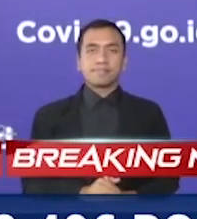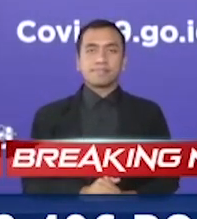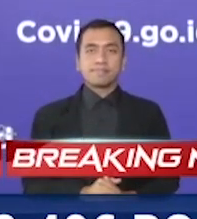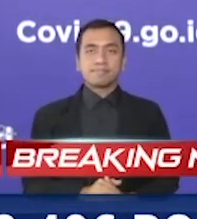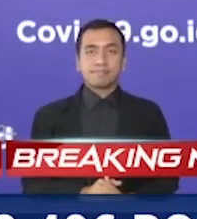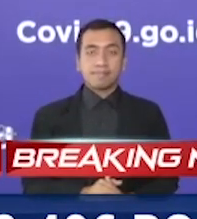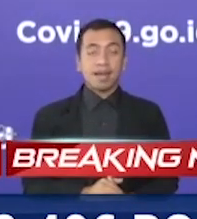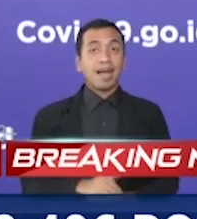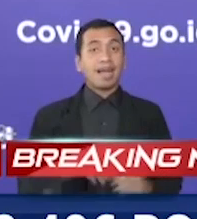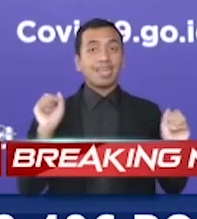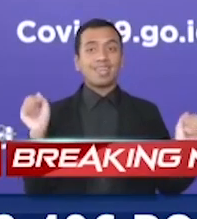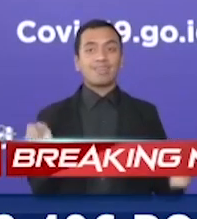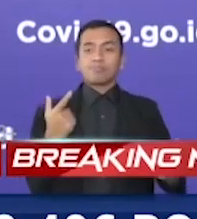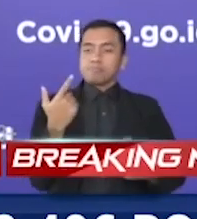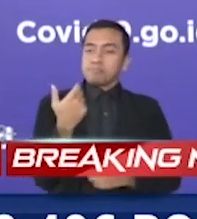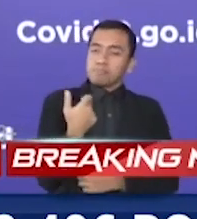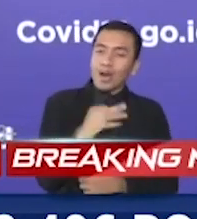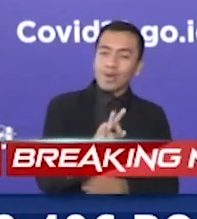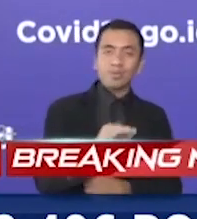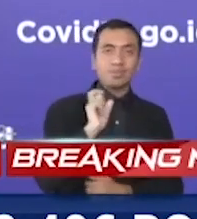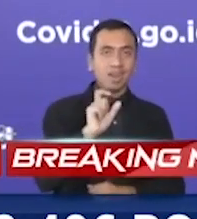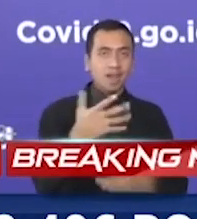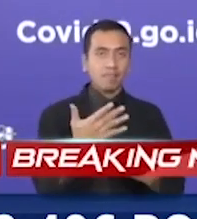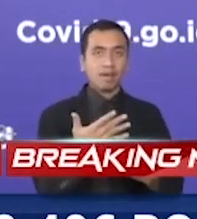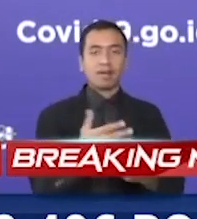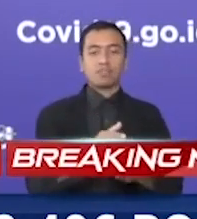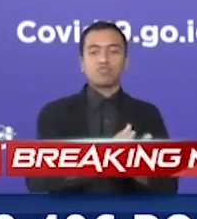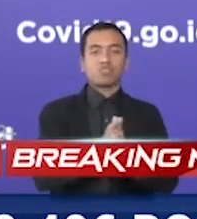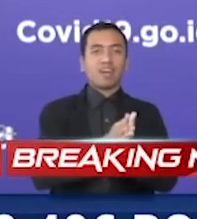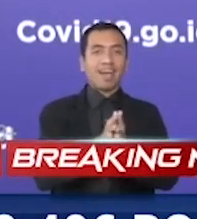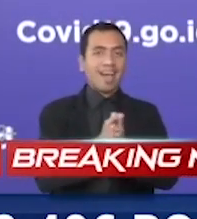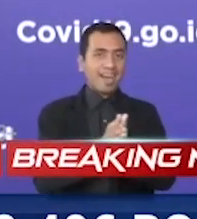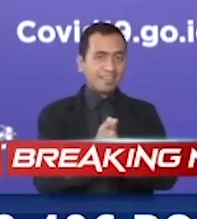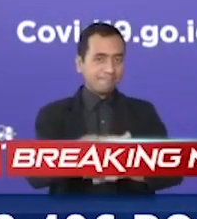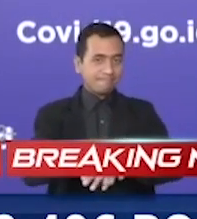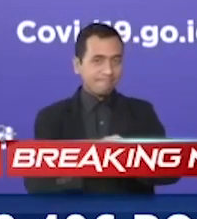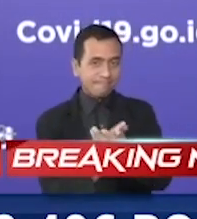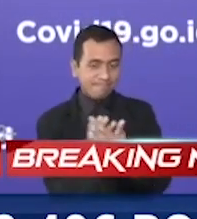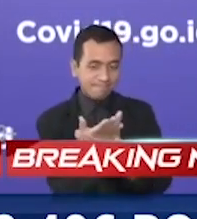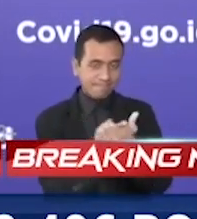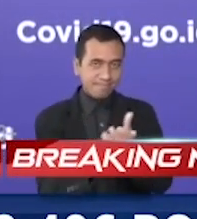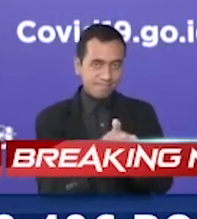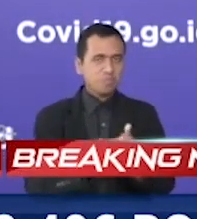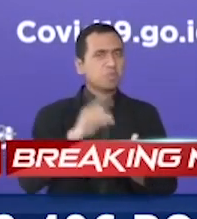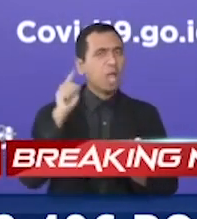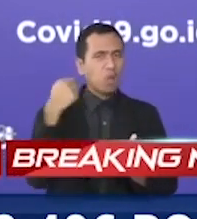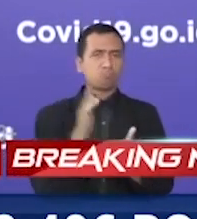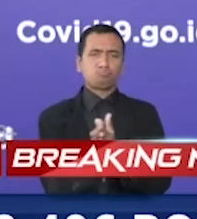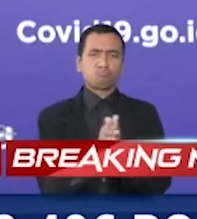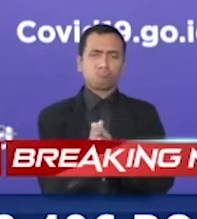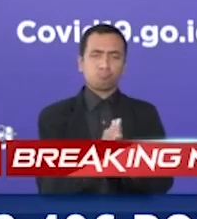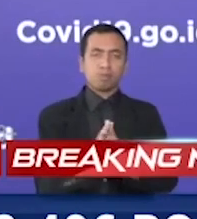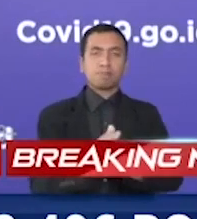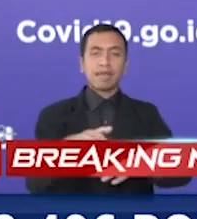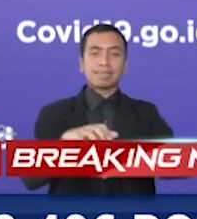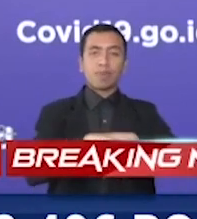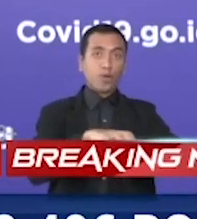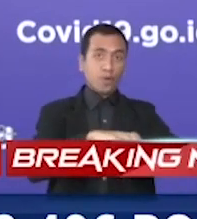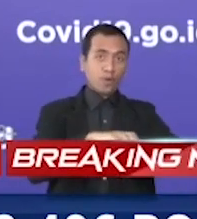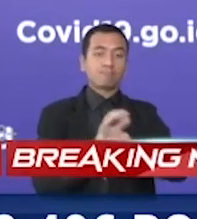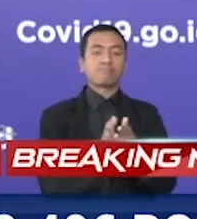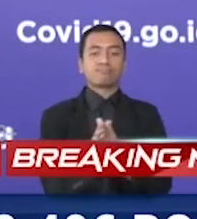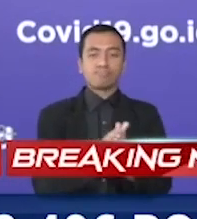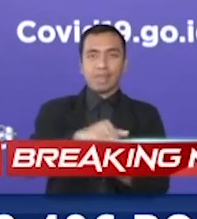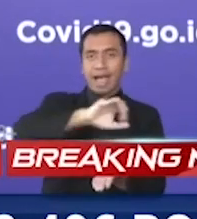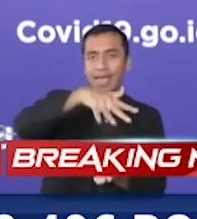membiasakan untuk mencuci tangan secara sering dengan menggunakan sabun